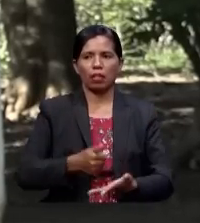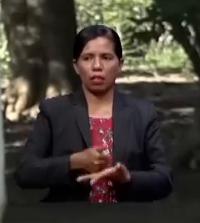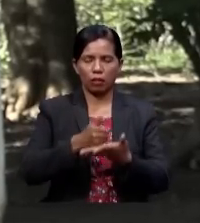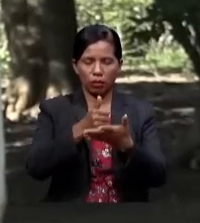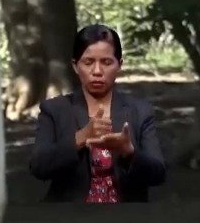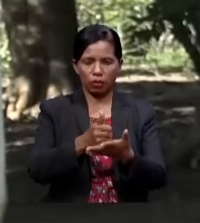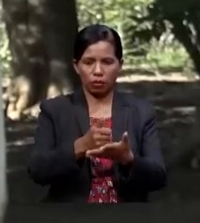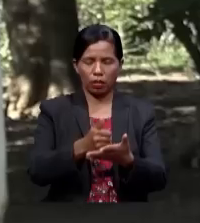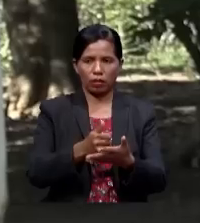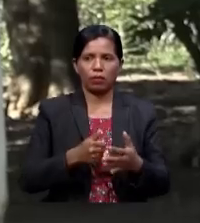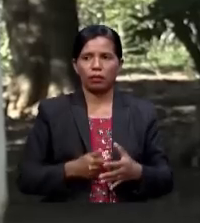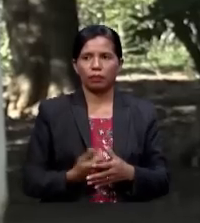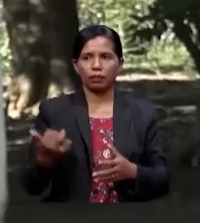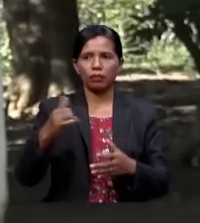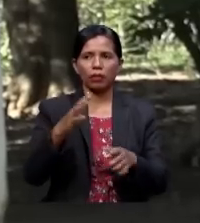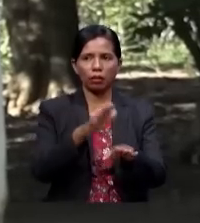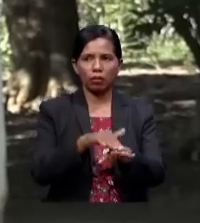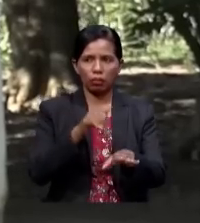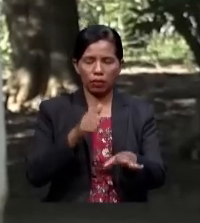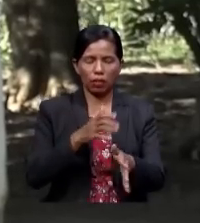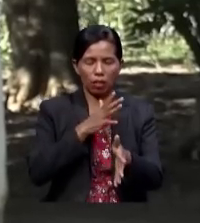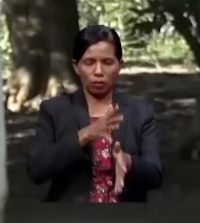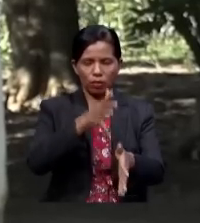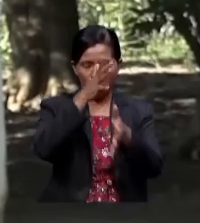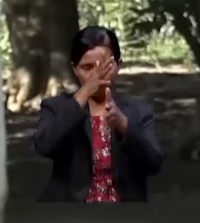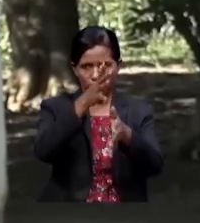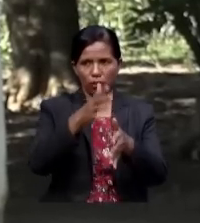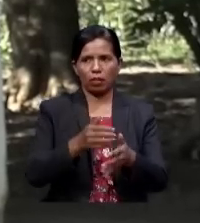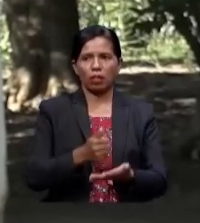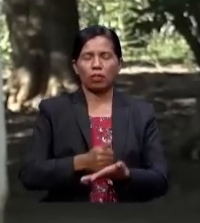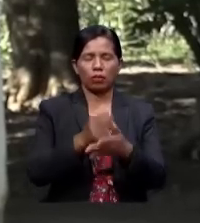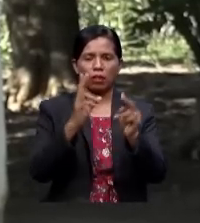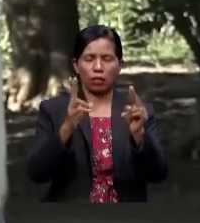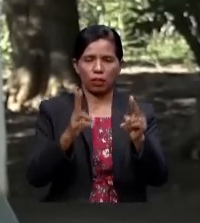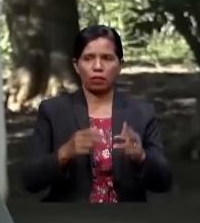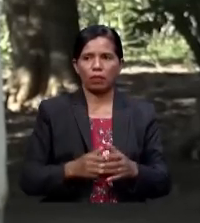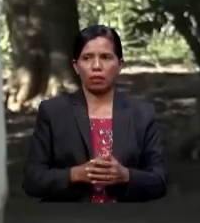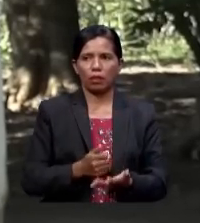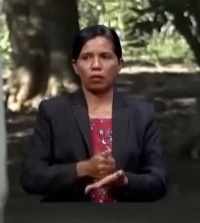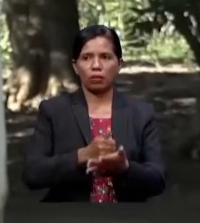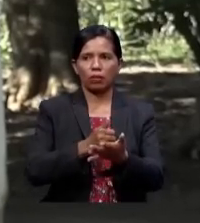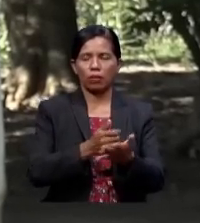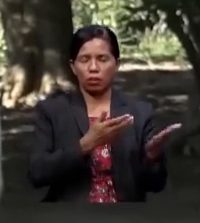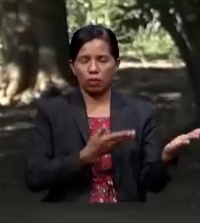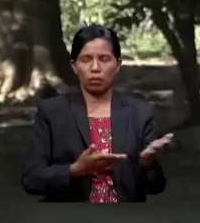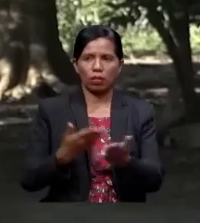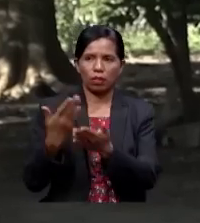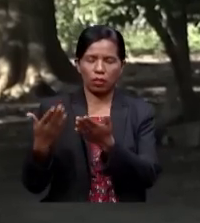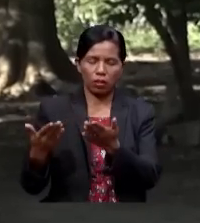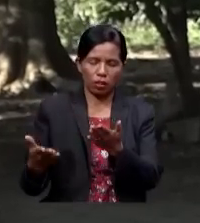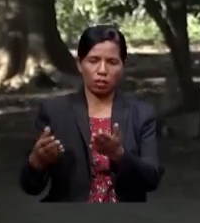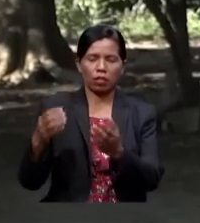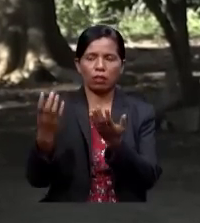sirato ne sempre bulona firk bulona ma zuda lai Zulu mai hatun sesam bab tahu bab